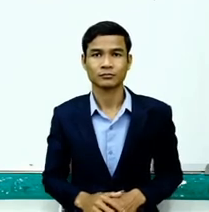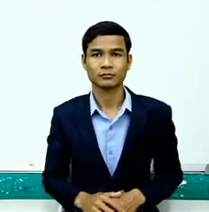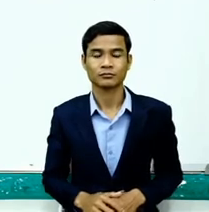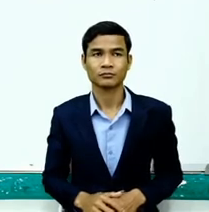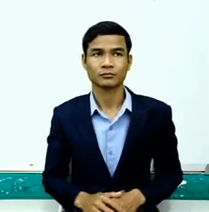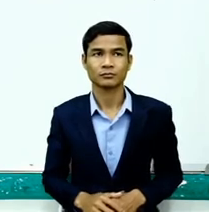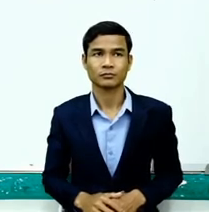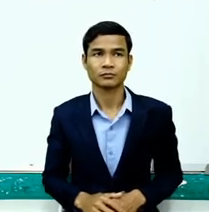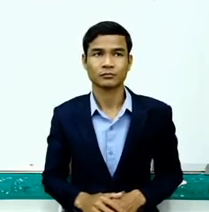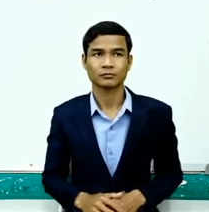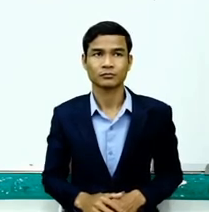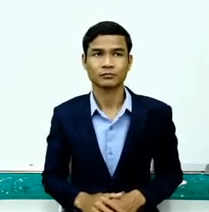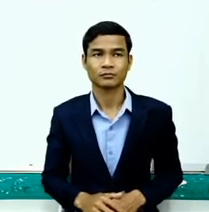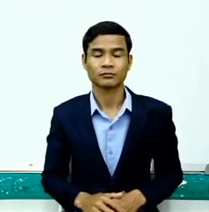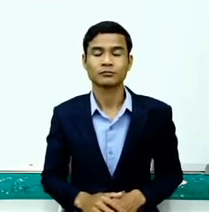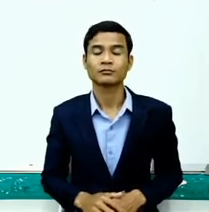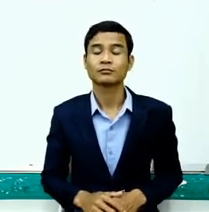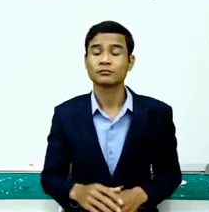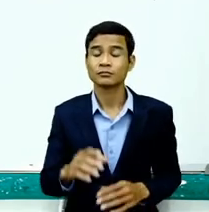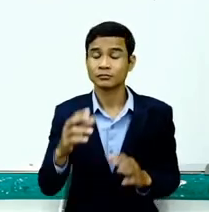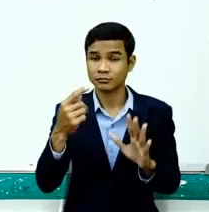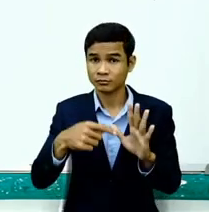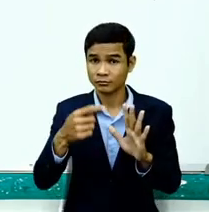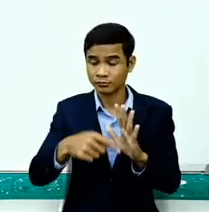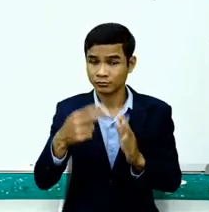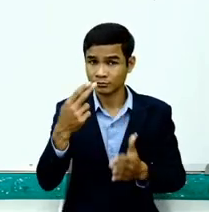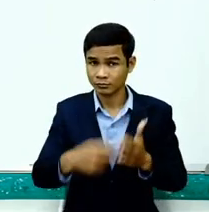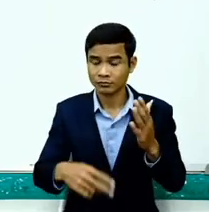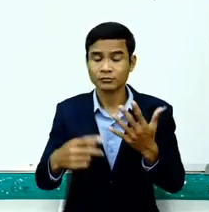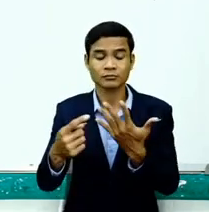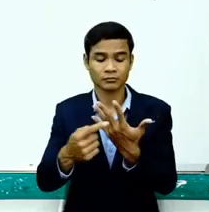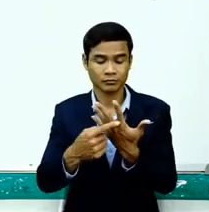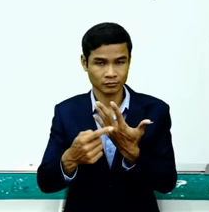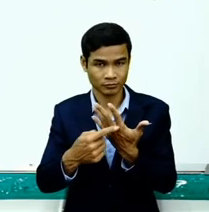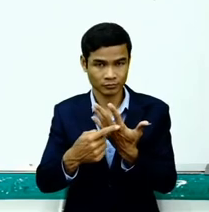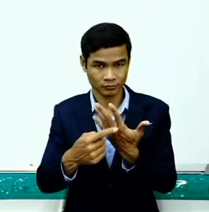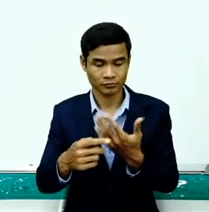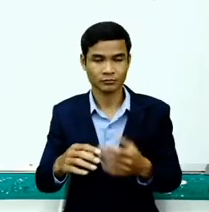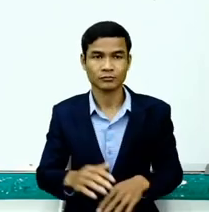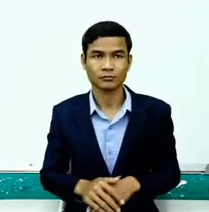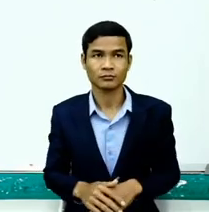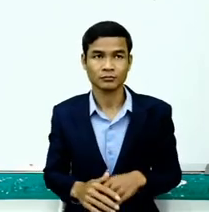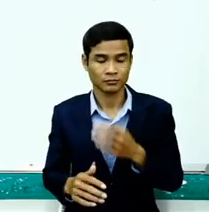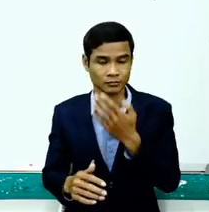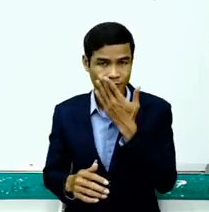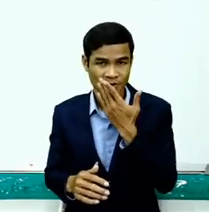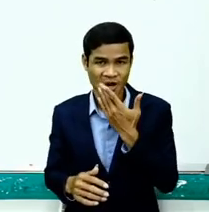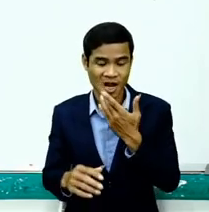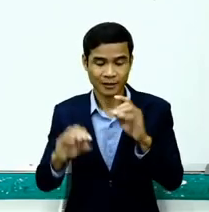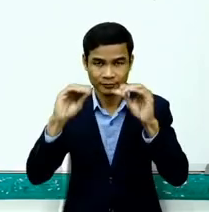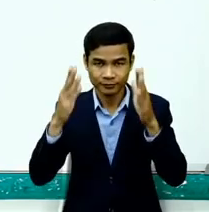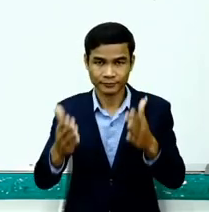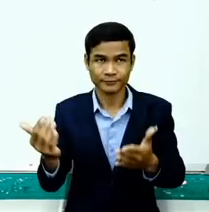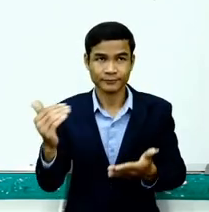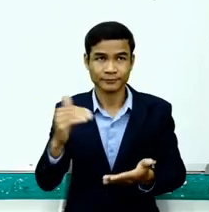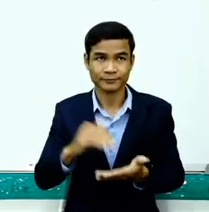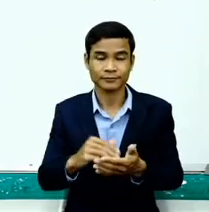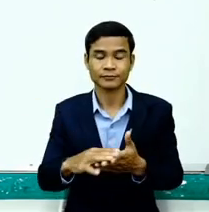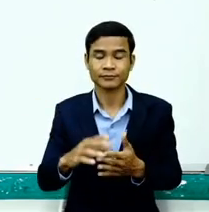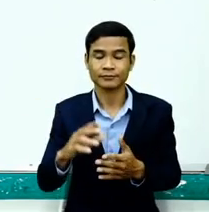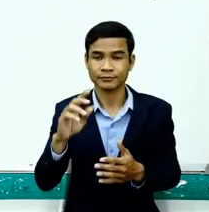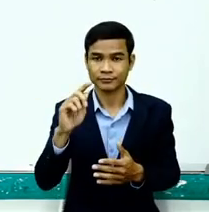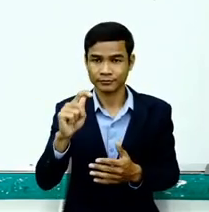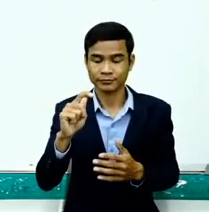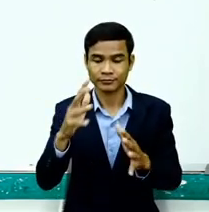cha nâng sạch kê con cha nâng sạch sạch đại cừu mà đoàn tiết rô tế cư